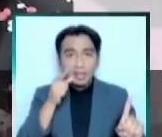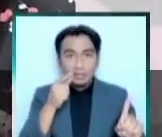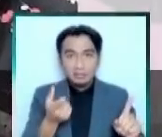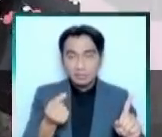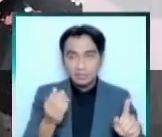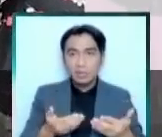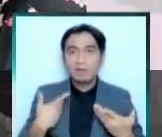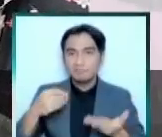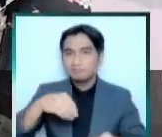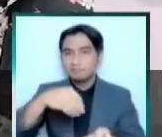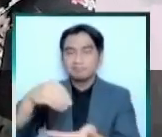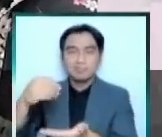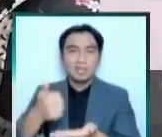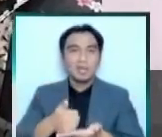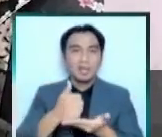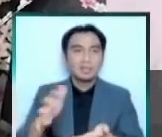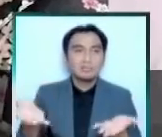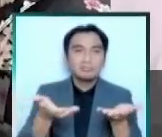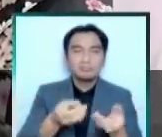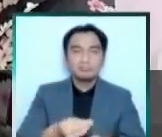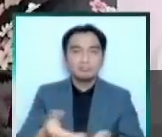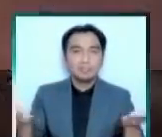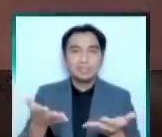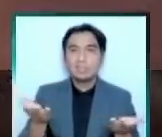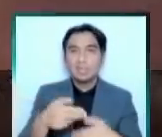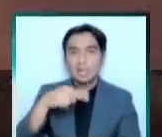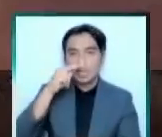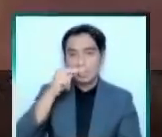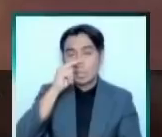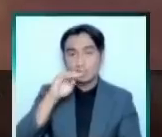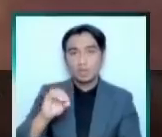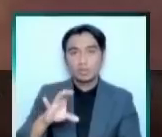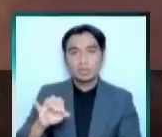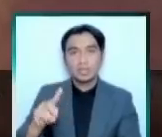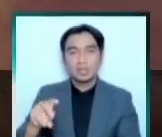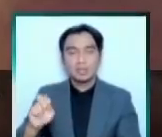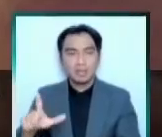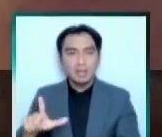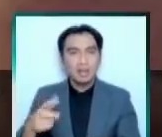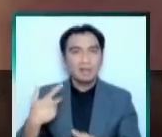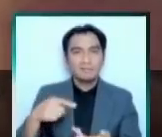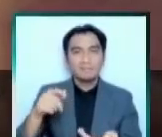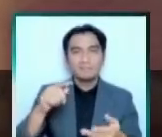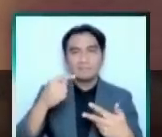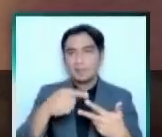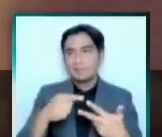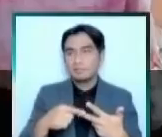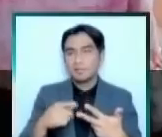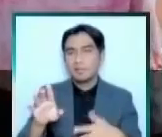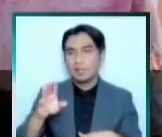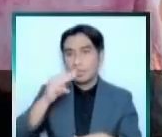ng Bagyong Odette sa Kabangkalan at Himamaylan sa Negros Occidental at mga bayan ng Manhuyod at Bai sa Negros